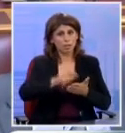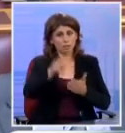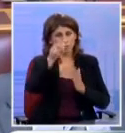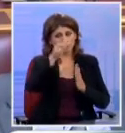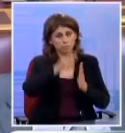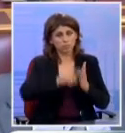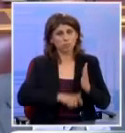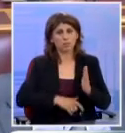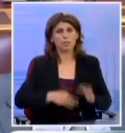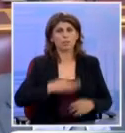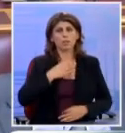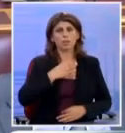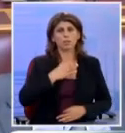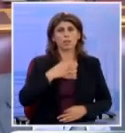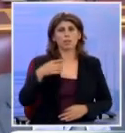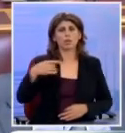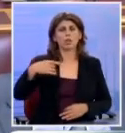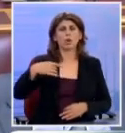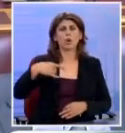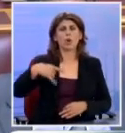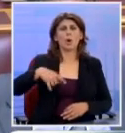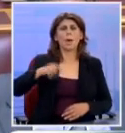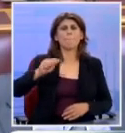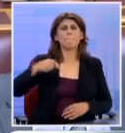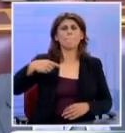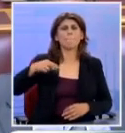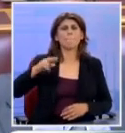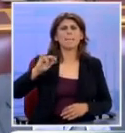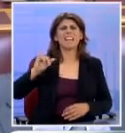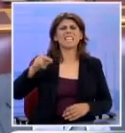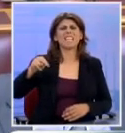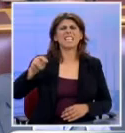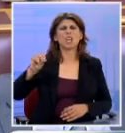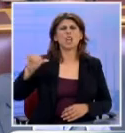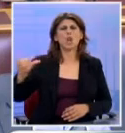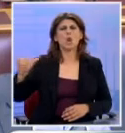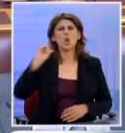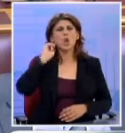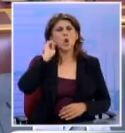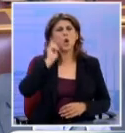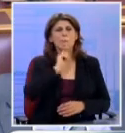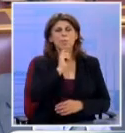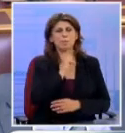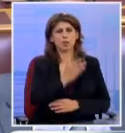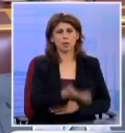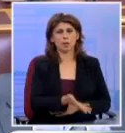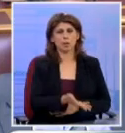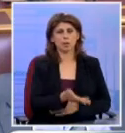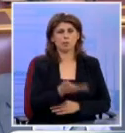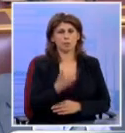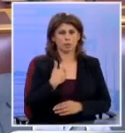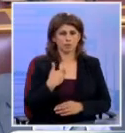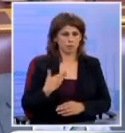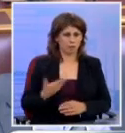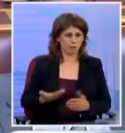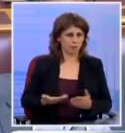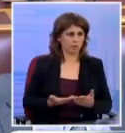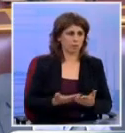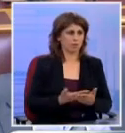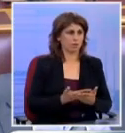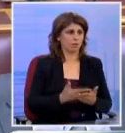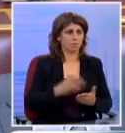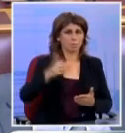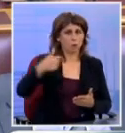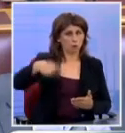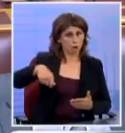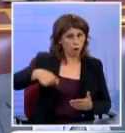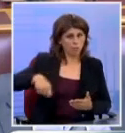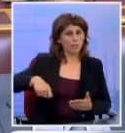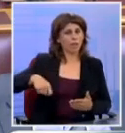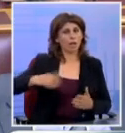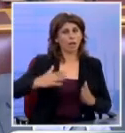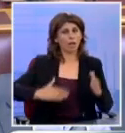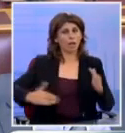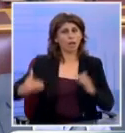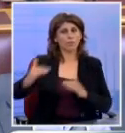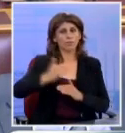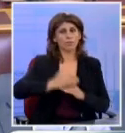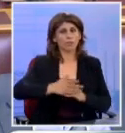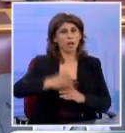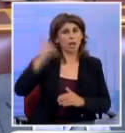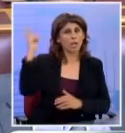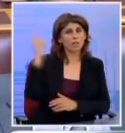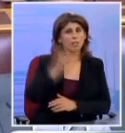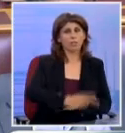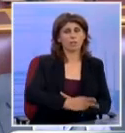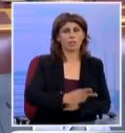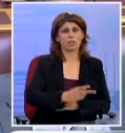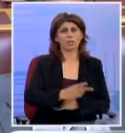ενός κυρίου Πατρινού έλεγε στοιχεία. Και πήγαμε στο πρωτόδικα και στο εφετείο και